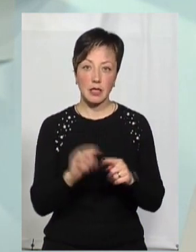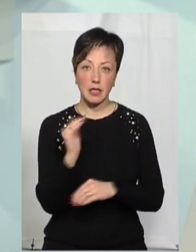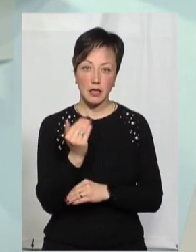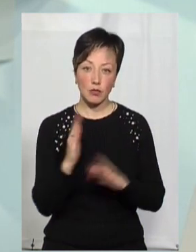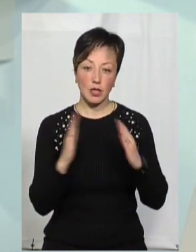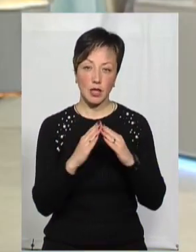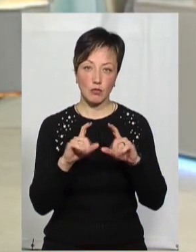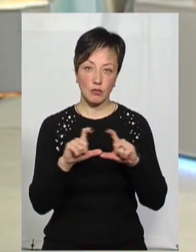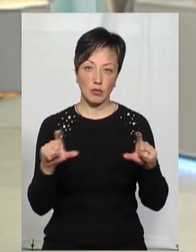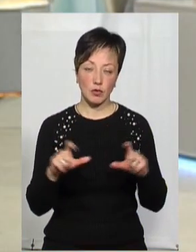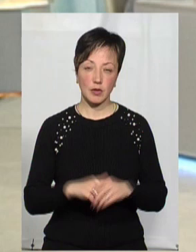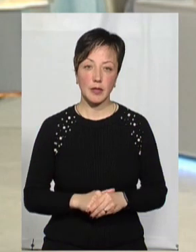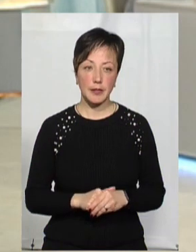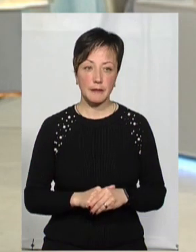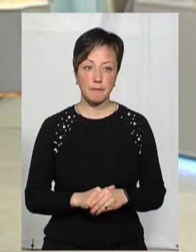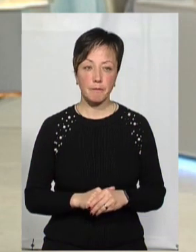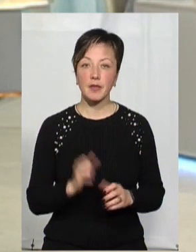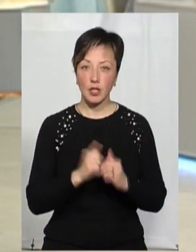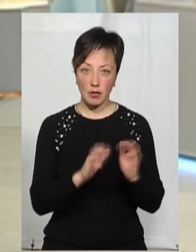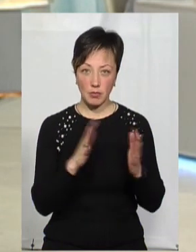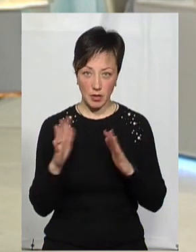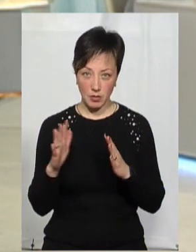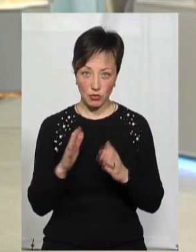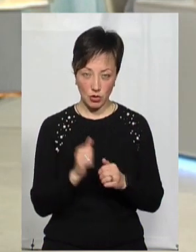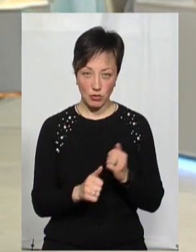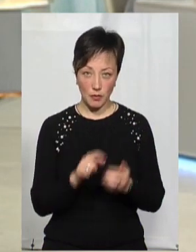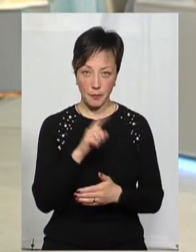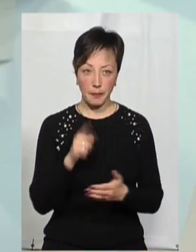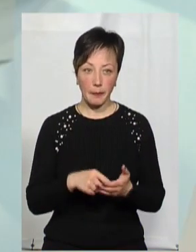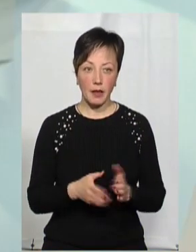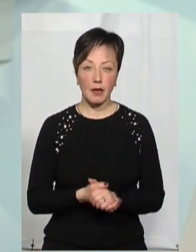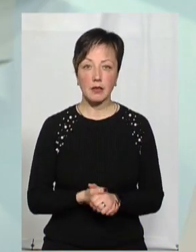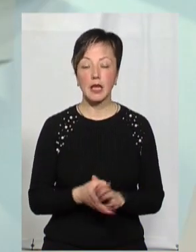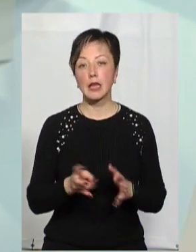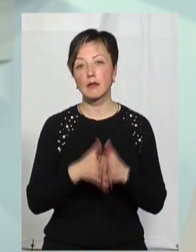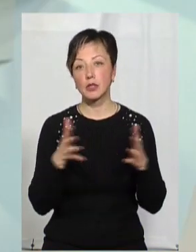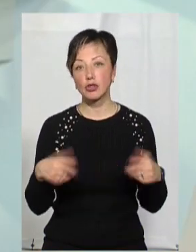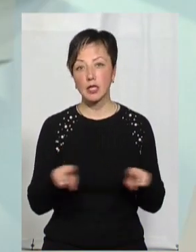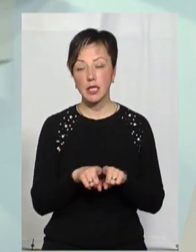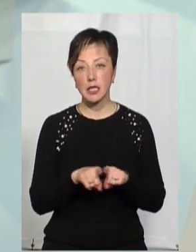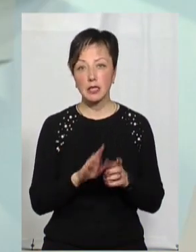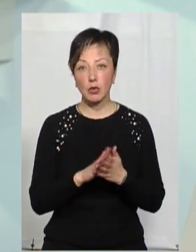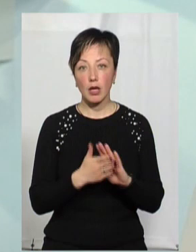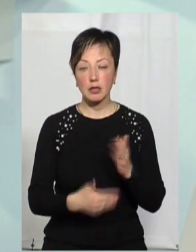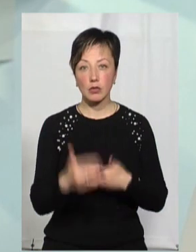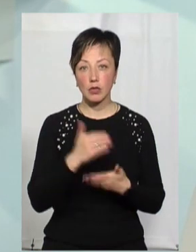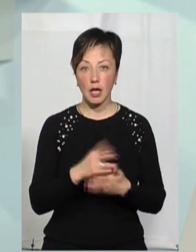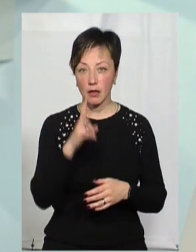піти в дитячий будинок. Зрозуміло. Да. І як часто подібні ситуації трапляються? Ну, найбільше таких ситуацій за